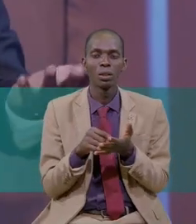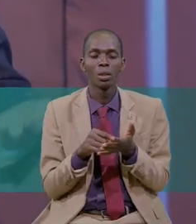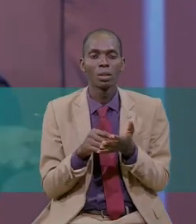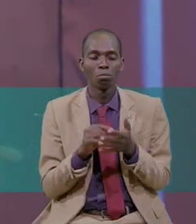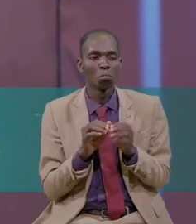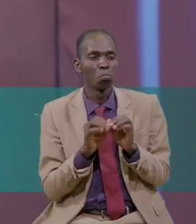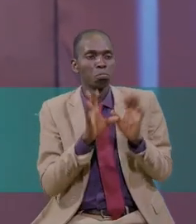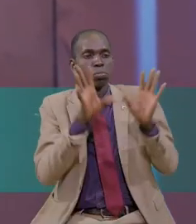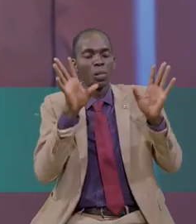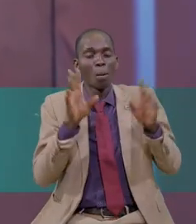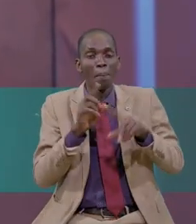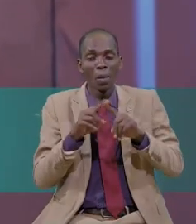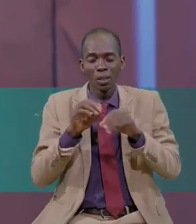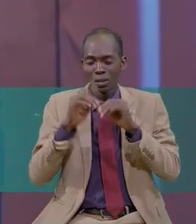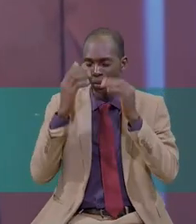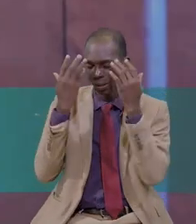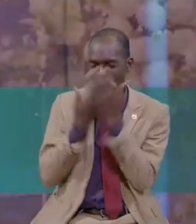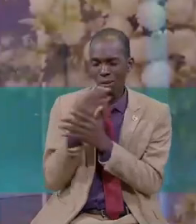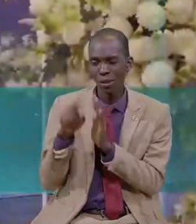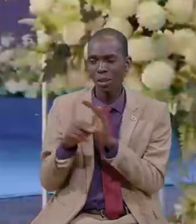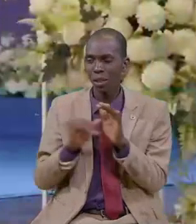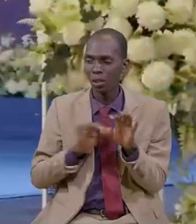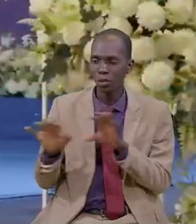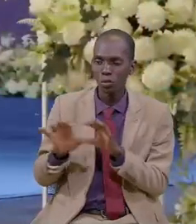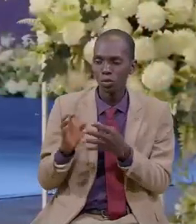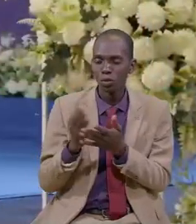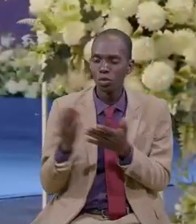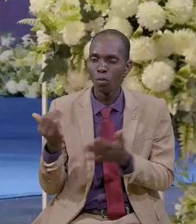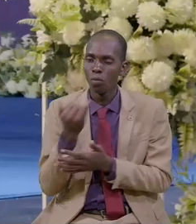les ténèbres. Ça, c'est l'hypocrisie. Un homme